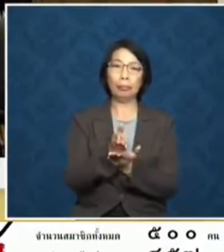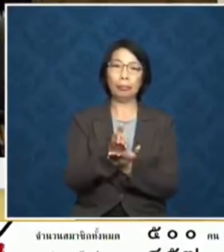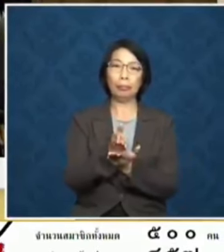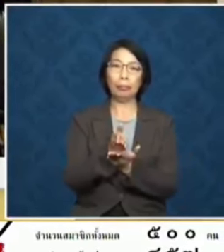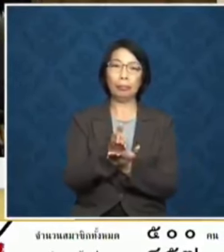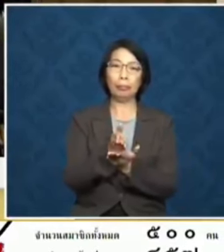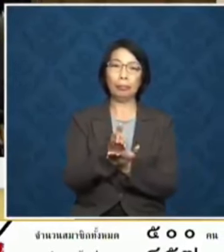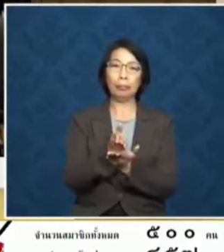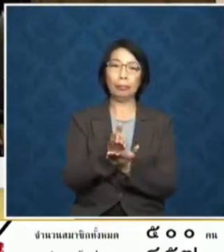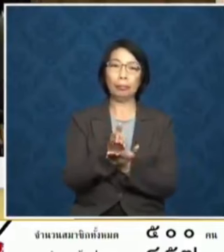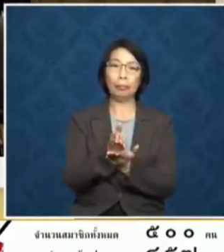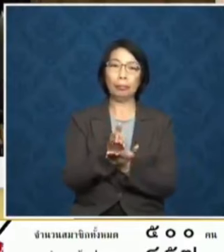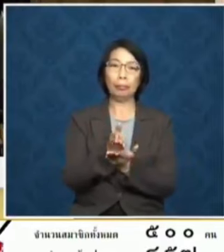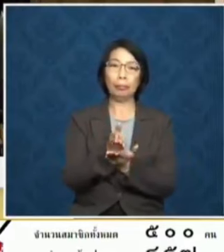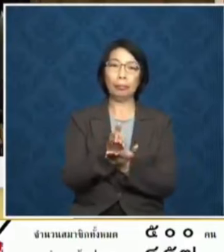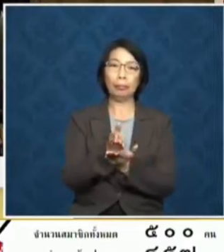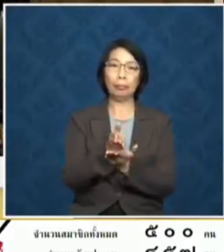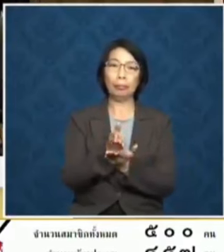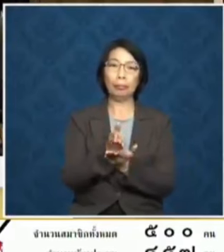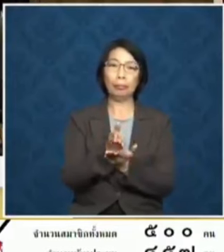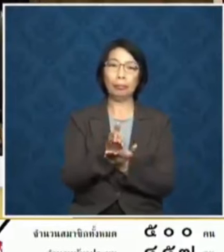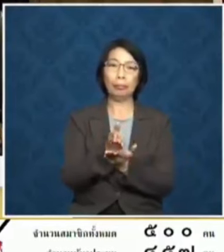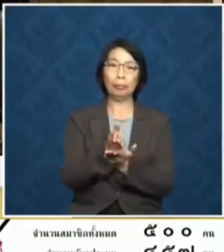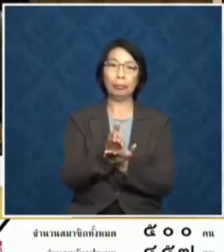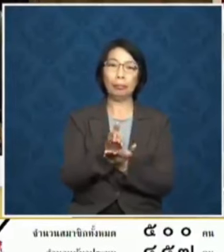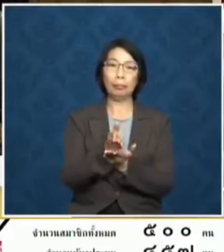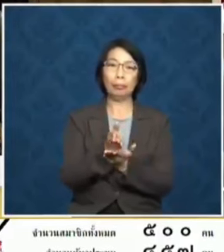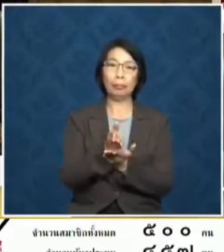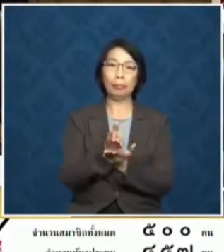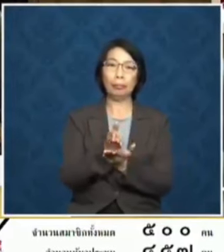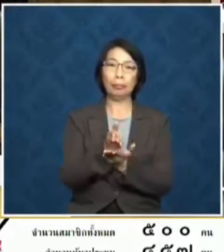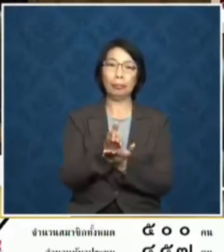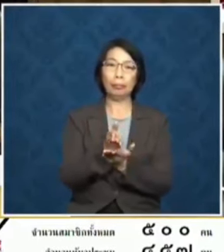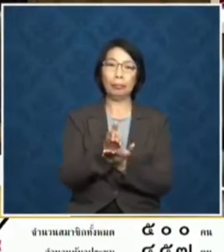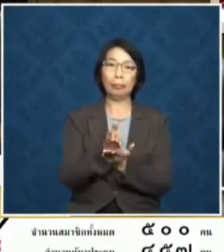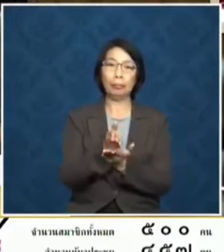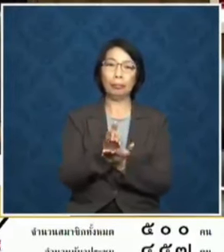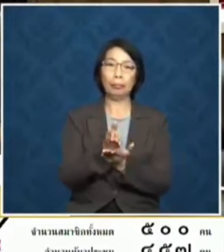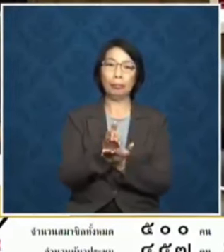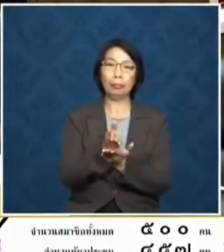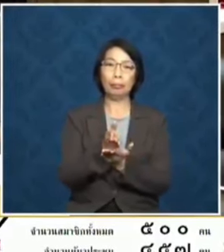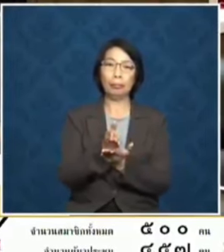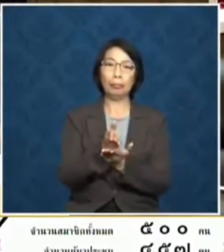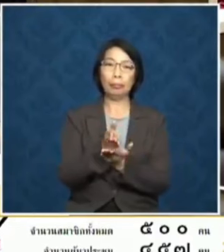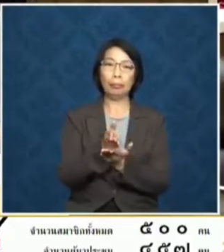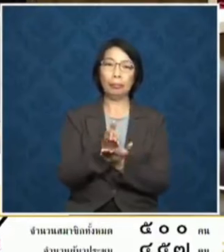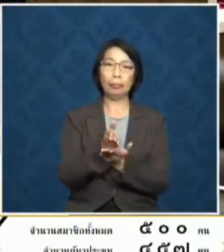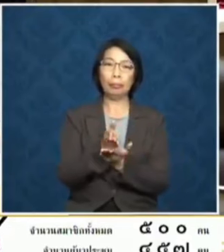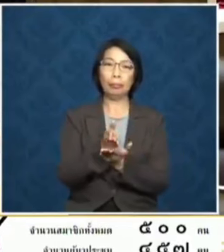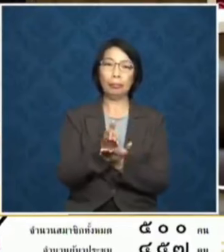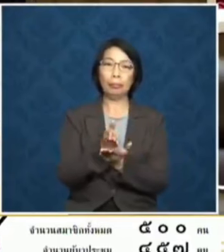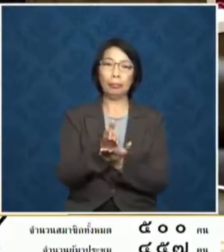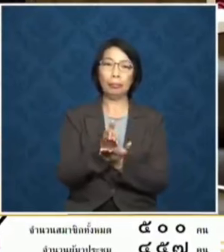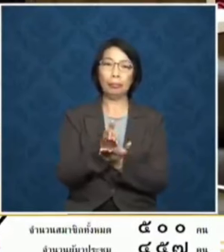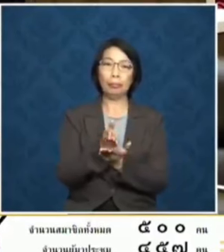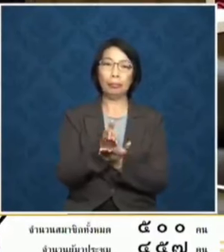งานร่วมกันกับคุณสุทินคลังแสงหรือเปล่าผมก็ตอบนักข่าวว่าไอ้ร่วมเนี่ยคงร่วมไม่ได้แต่ถ้าไปแทนเนี่ยแน่น